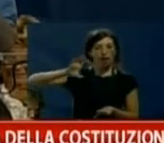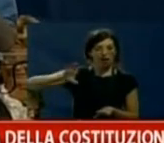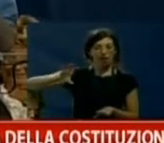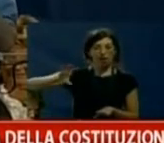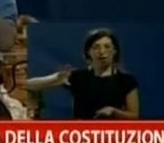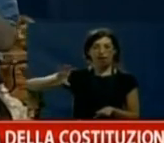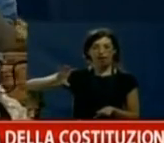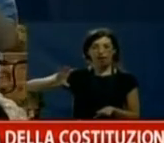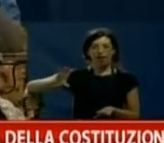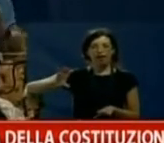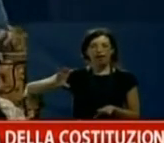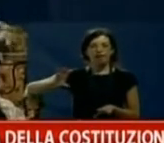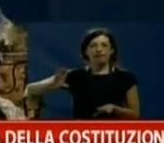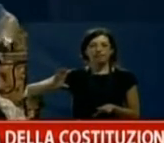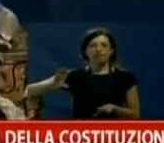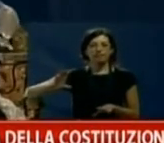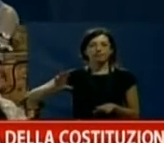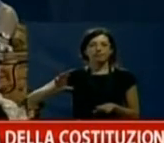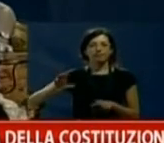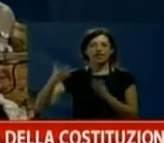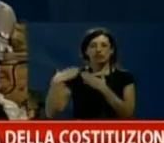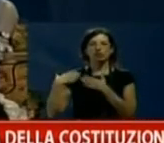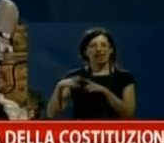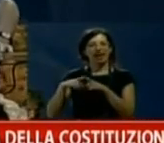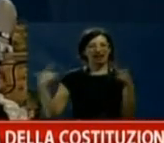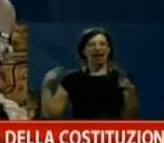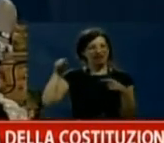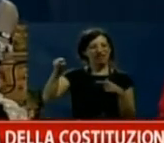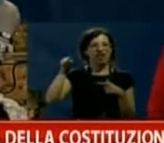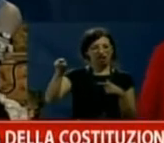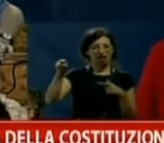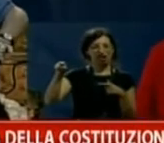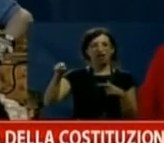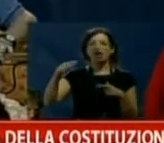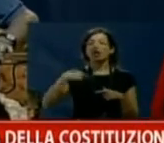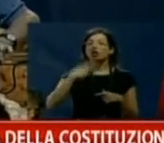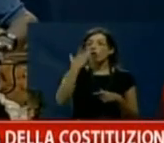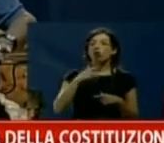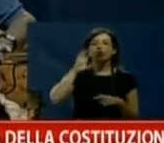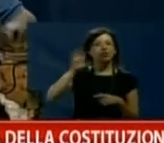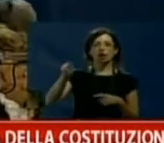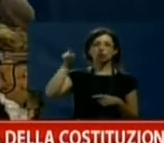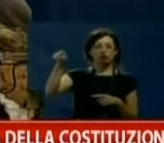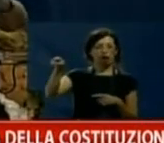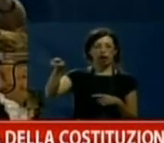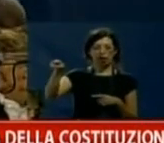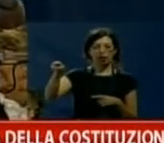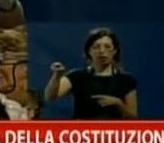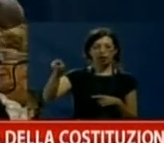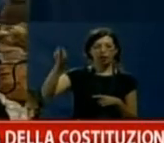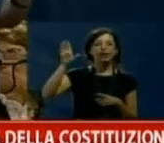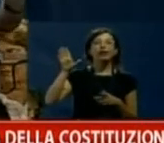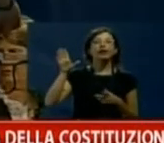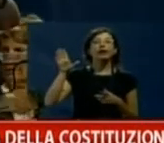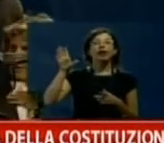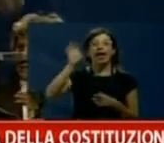estrema gravità che io denuncio non tanto come giurista ma come cittadino di questa Unione. Ha amputato